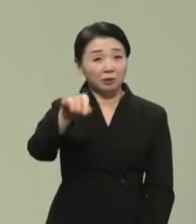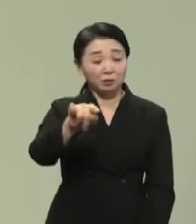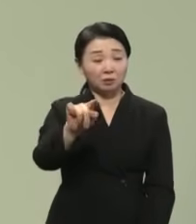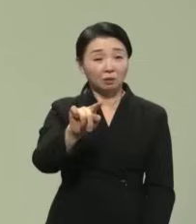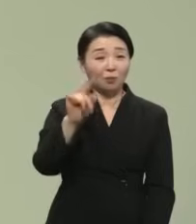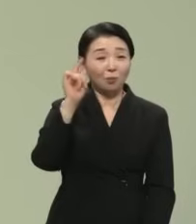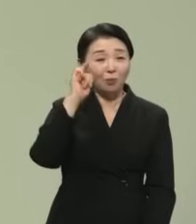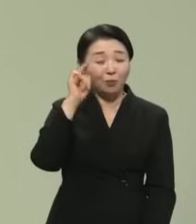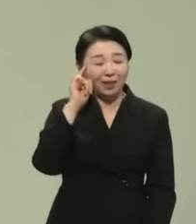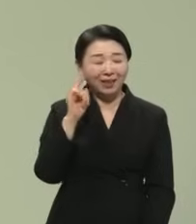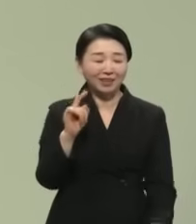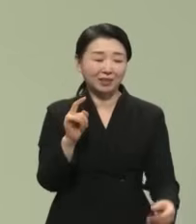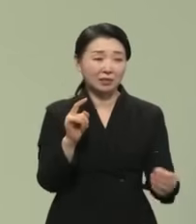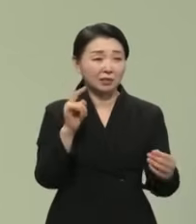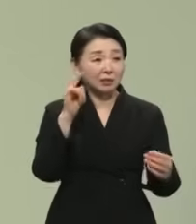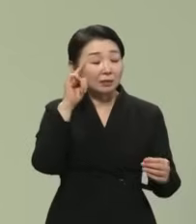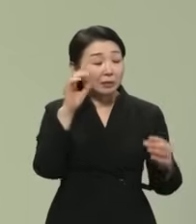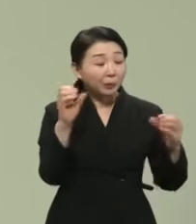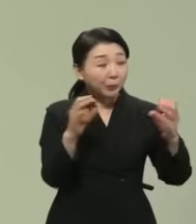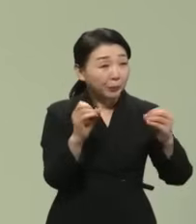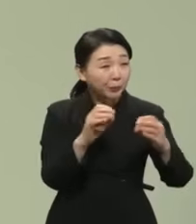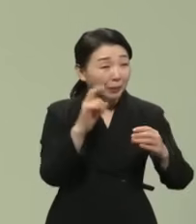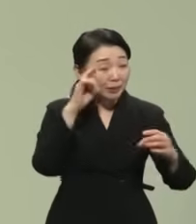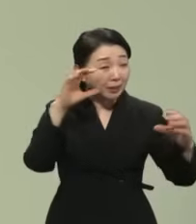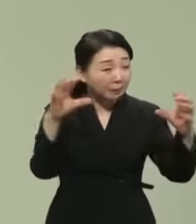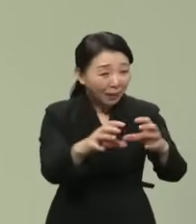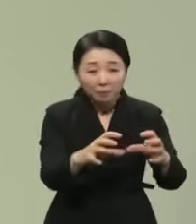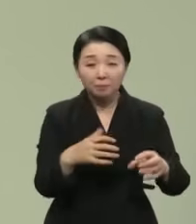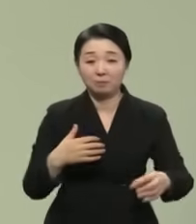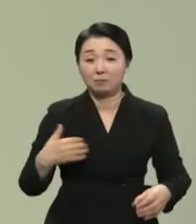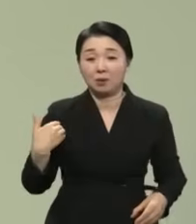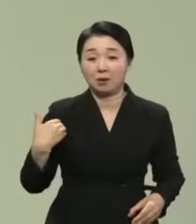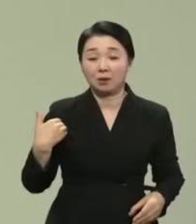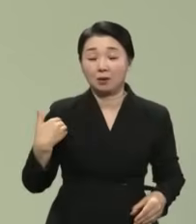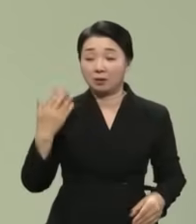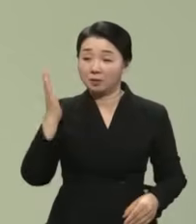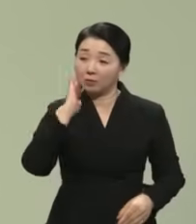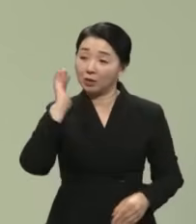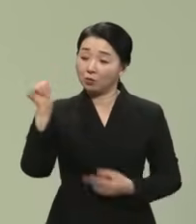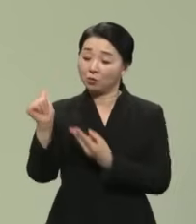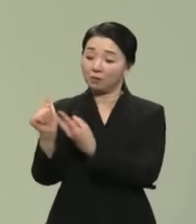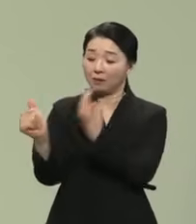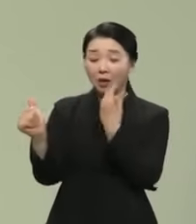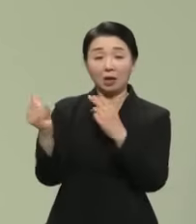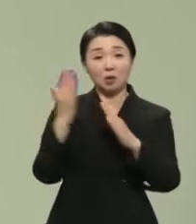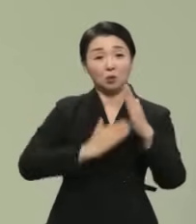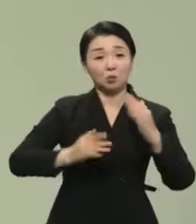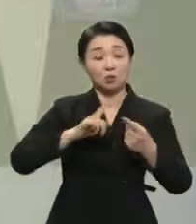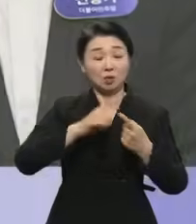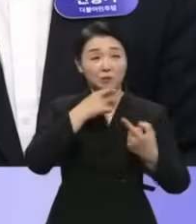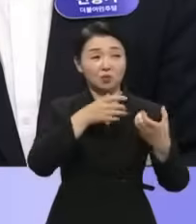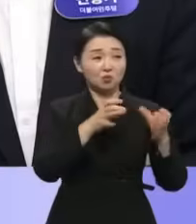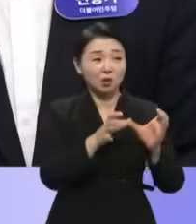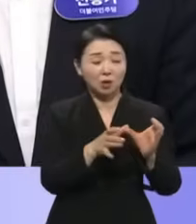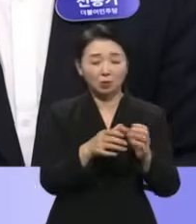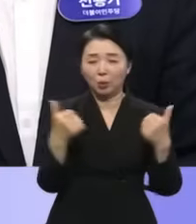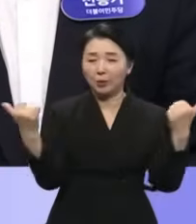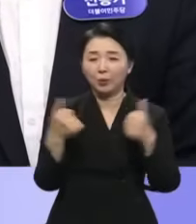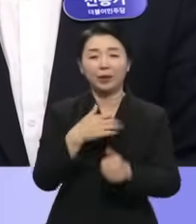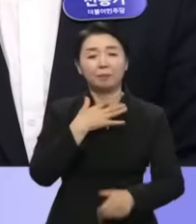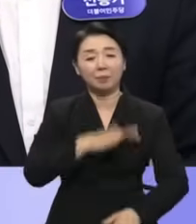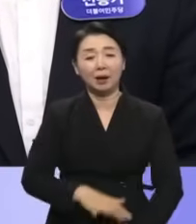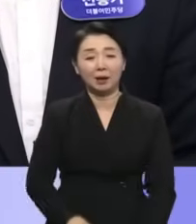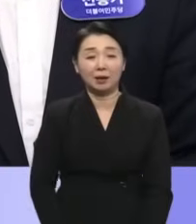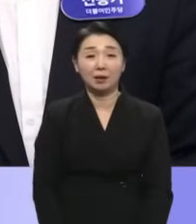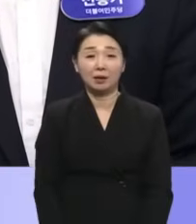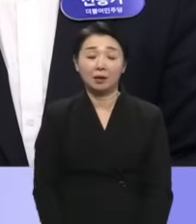담론으로 의견이 모여질 수 있을지는 모르겠습니다 왜냐면 대통령 탄핵이라는 것은 아직까지 공식적으로 민주당에서 검 가 없기 때문에